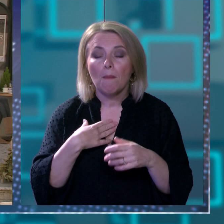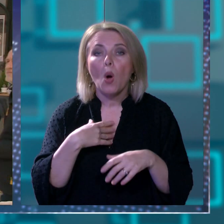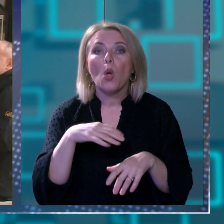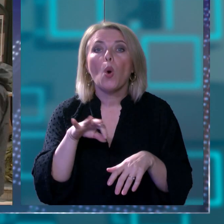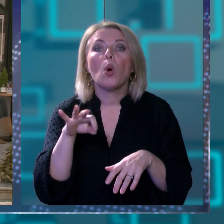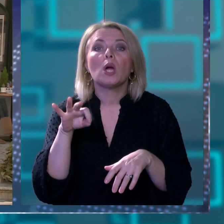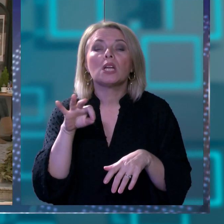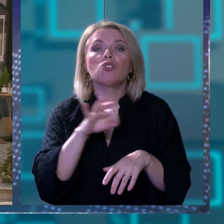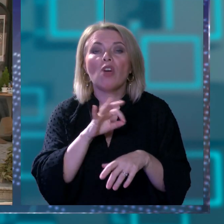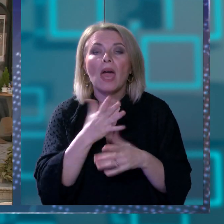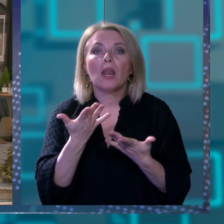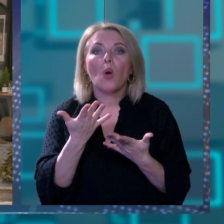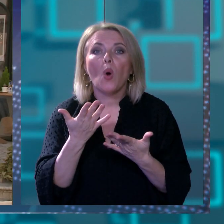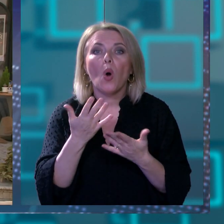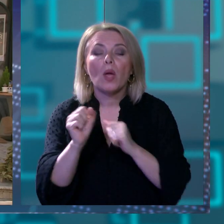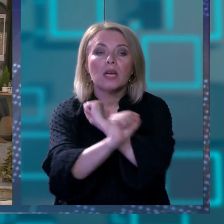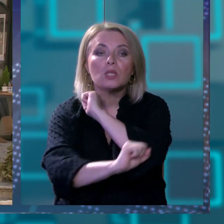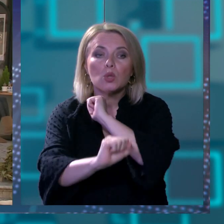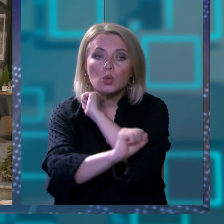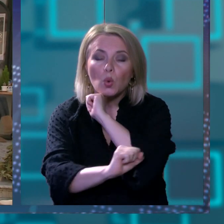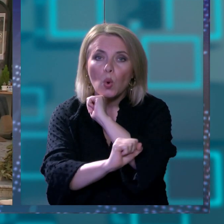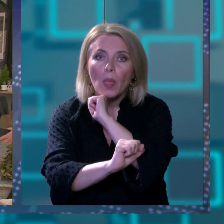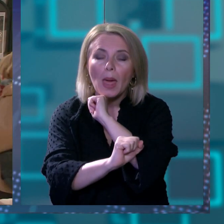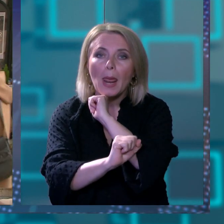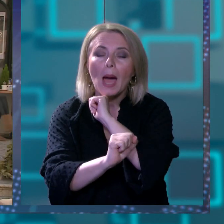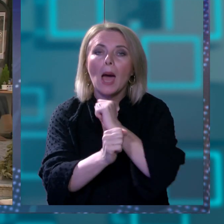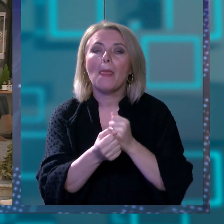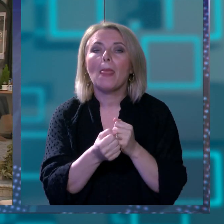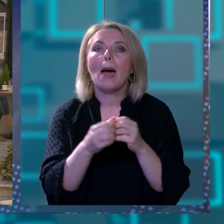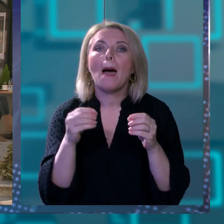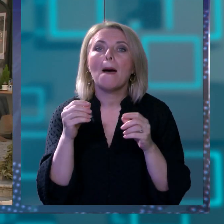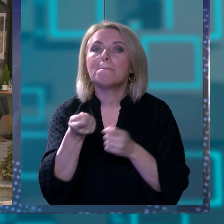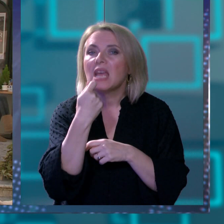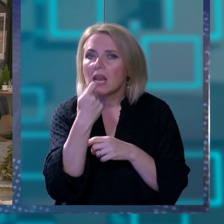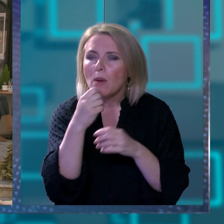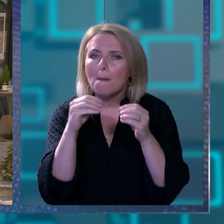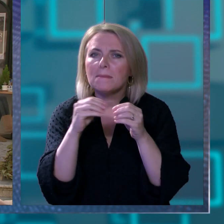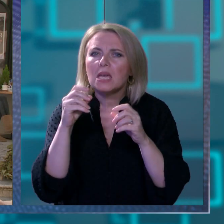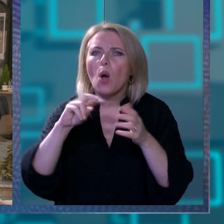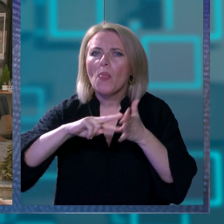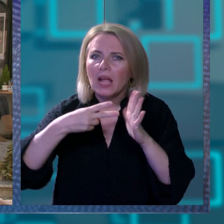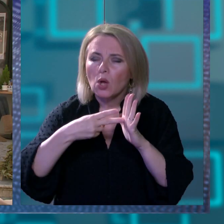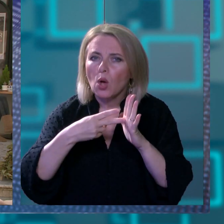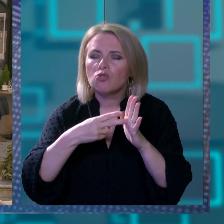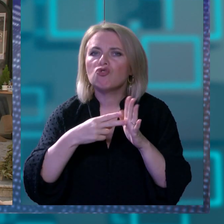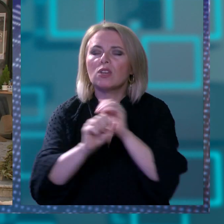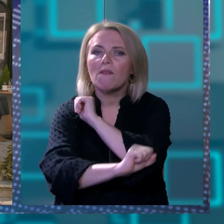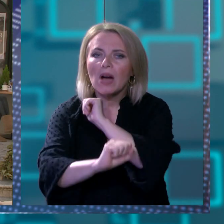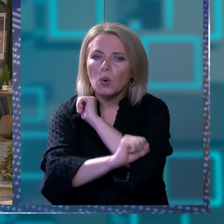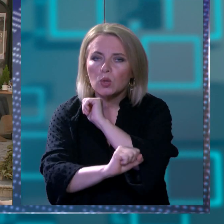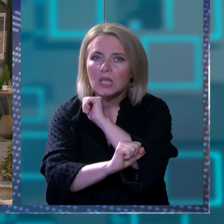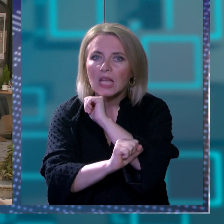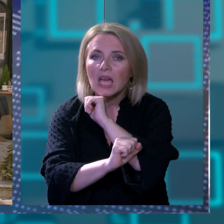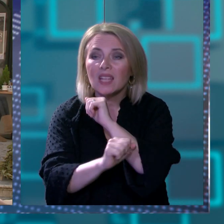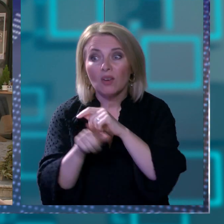Ema Zubović koja studira na Prehrambeno-biotehnološkom fakultetu u Zagrebu, kategorije nadarenih studenata i trenutno